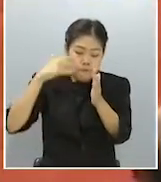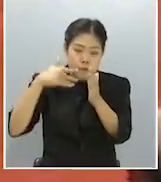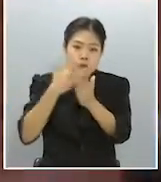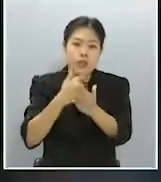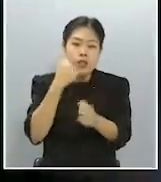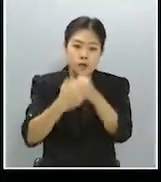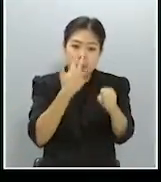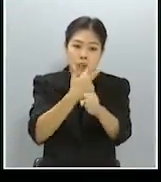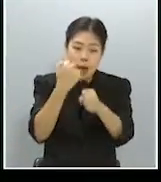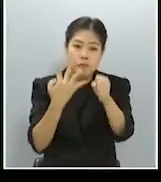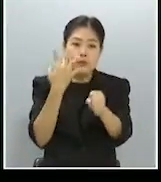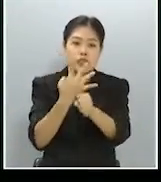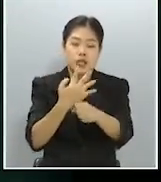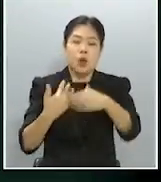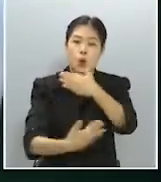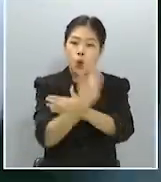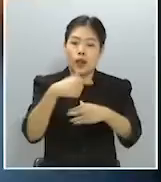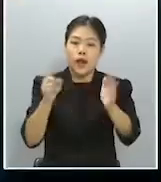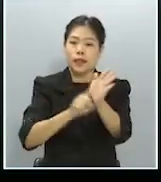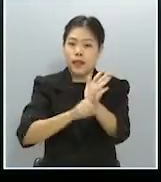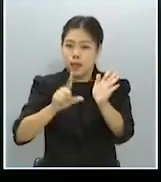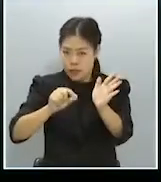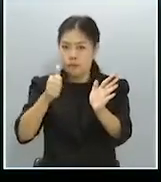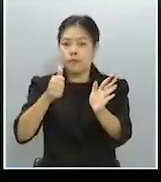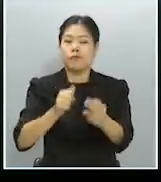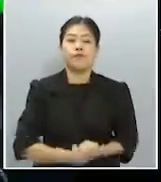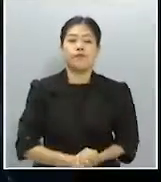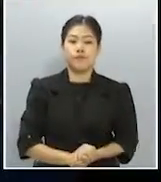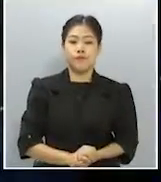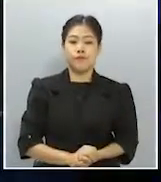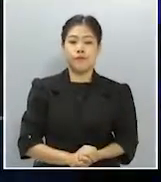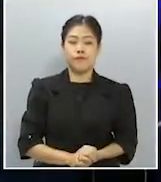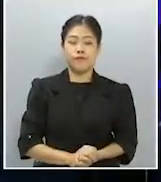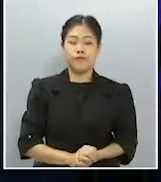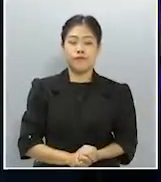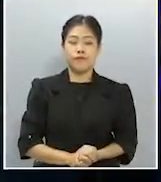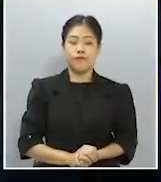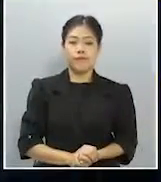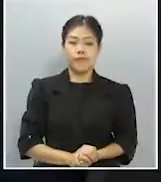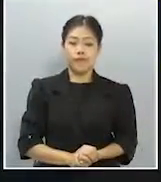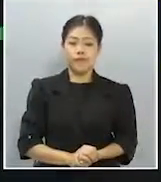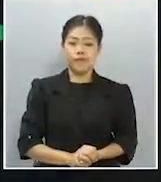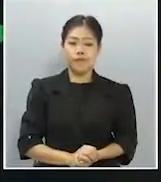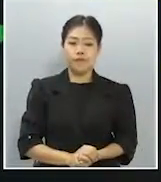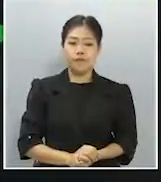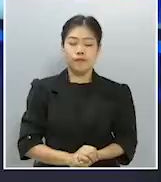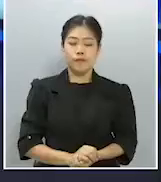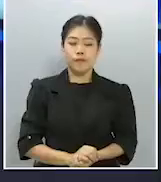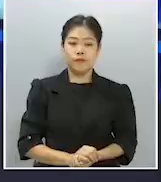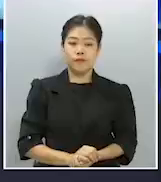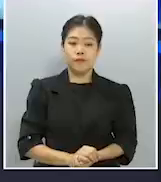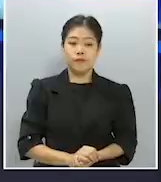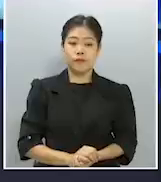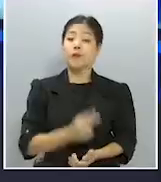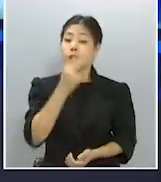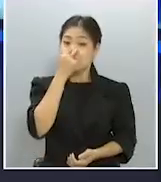3-4 ปียังมีโอกาสมากกว่า20ครั้งของโรเจอร์เฟเดเลอร์ถึงเวลาท็อป